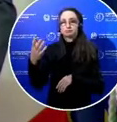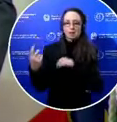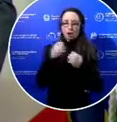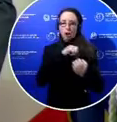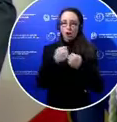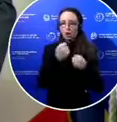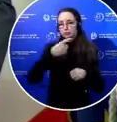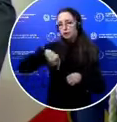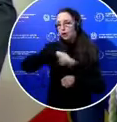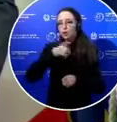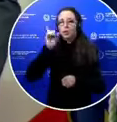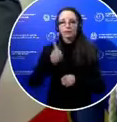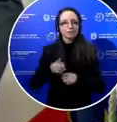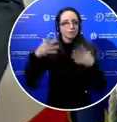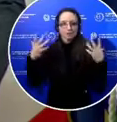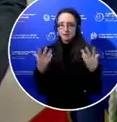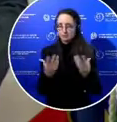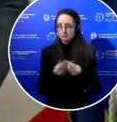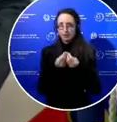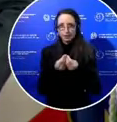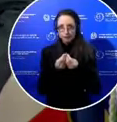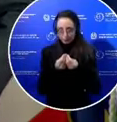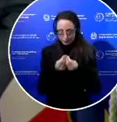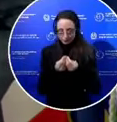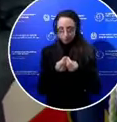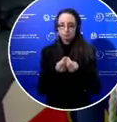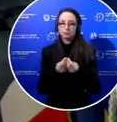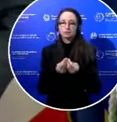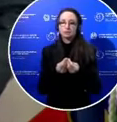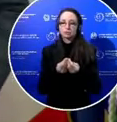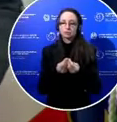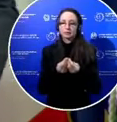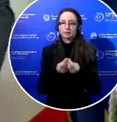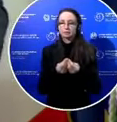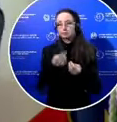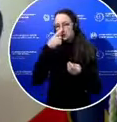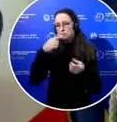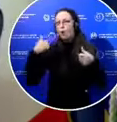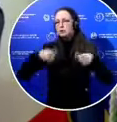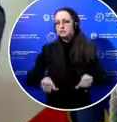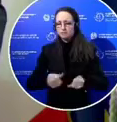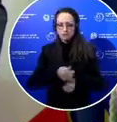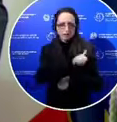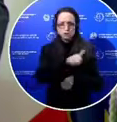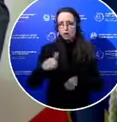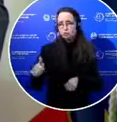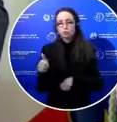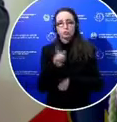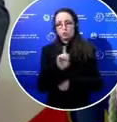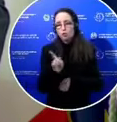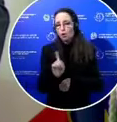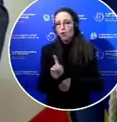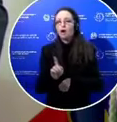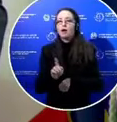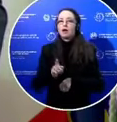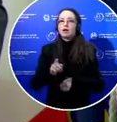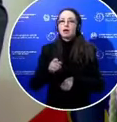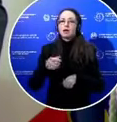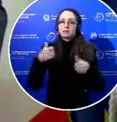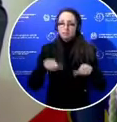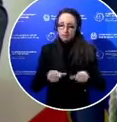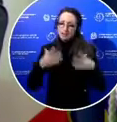vince tutti insieme, che non è solo una sfida individuale delle singole persone, è una battaglia di sistema, la capacità di